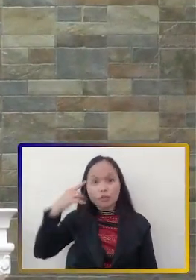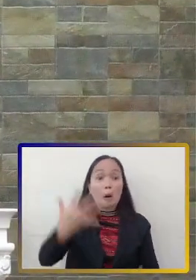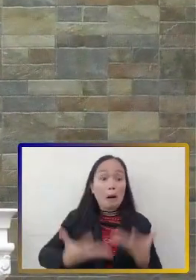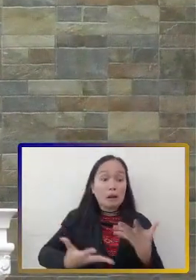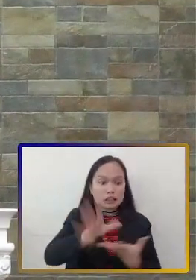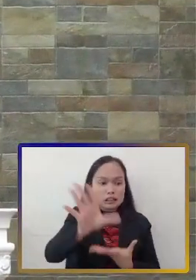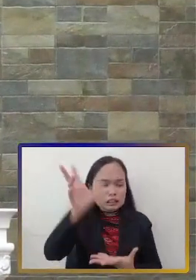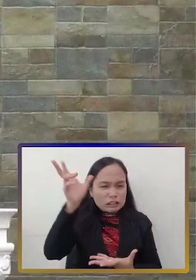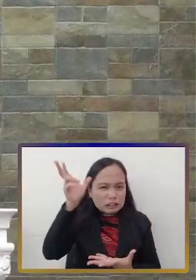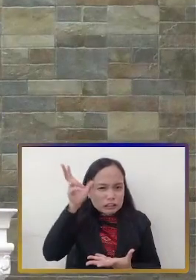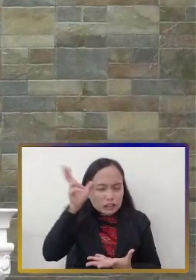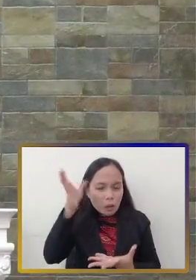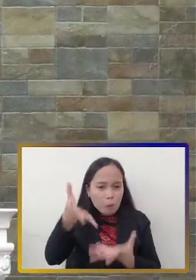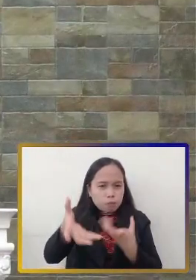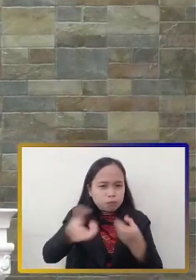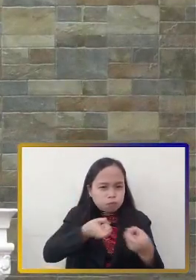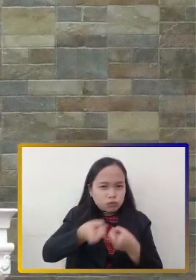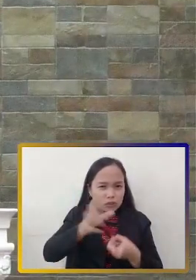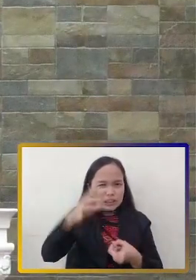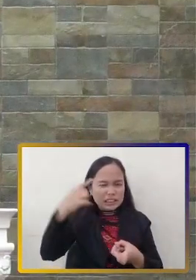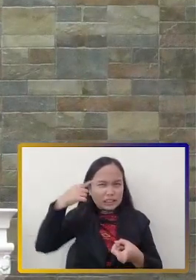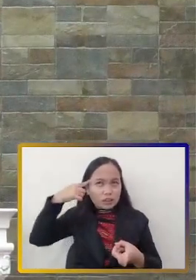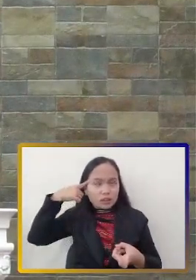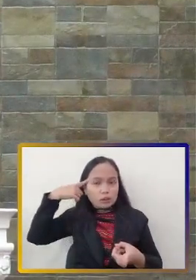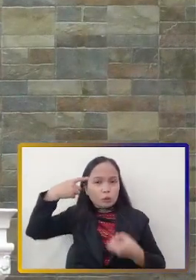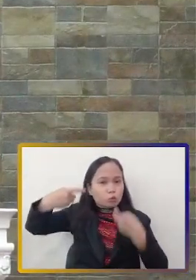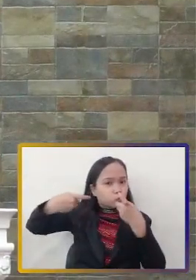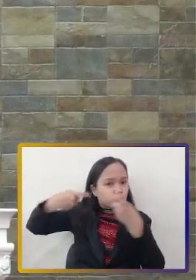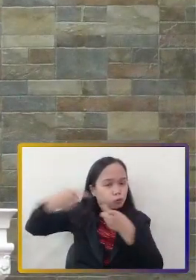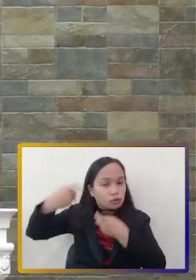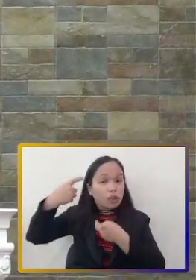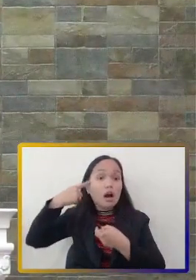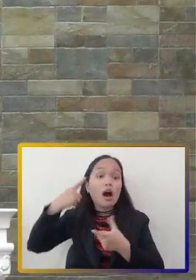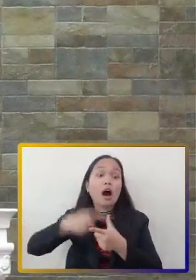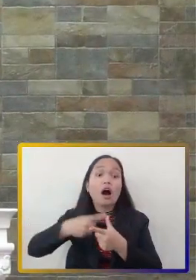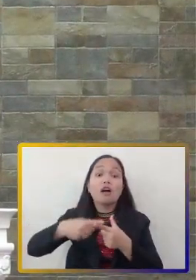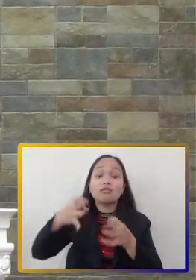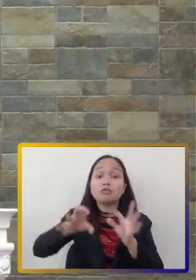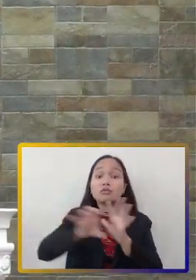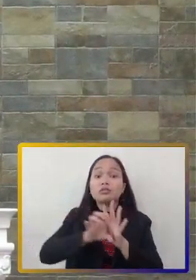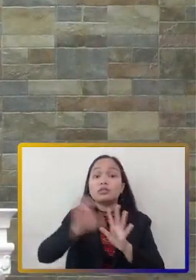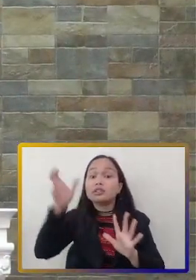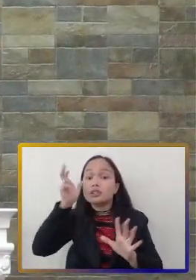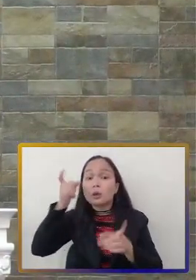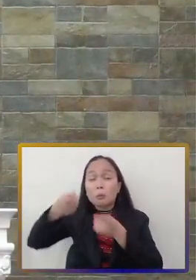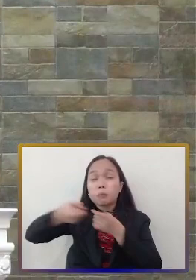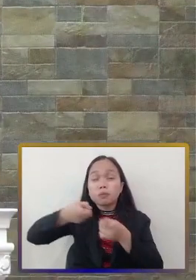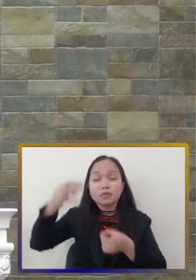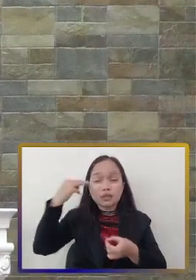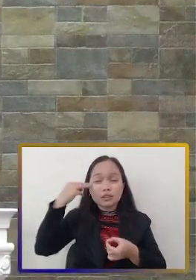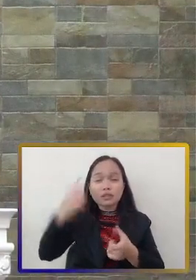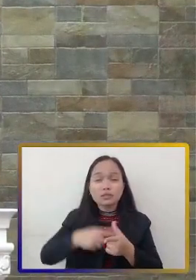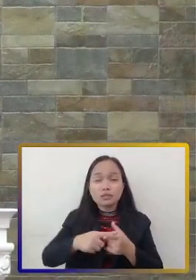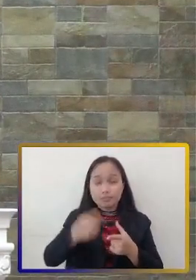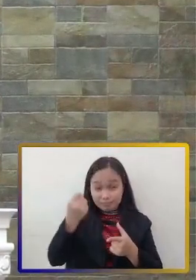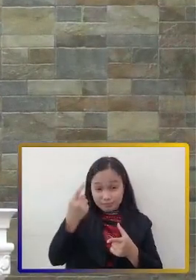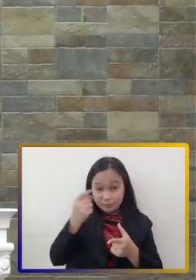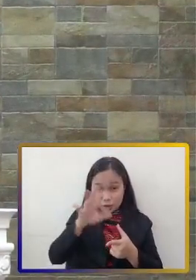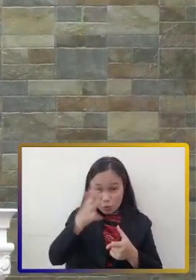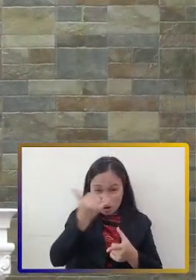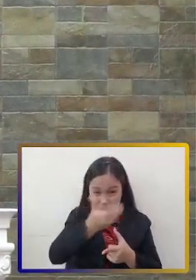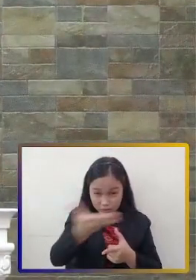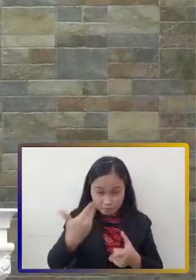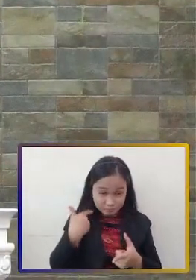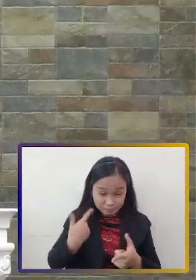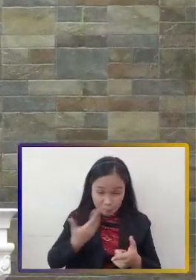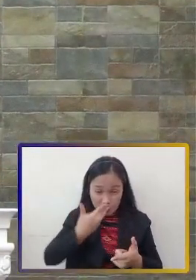mind. At kapag kahawak na ng Diablo ang iyong isipan, do you understand kung bakit may ganyang kaklaseng kaisipan